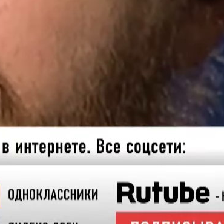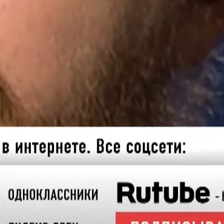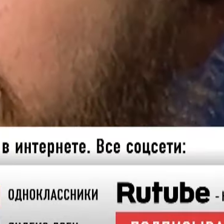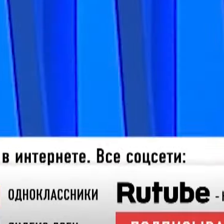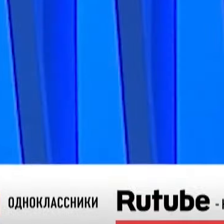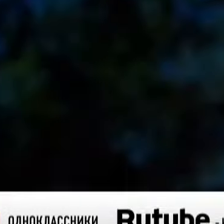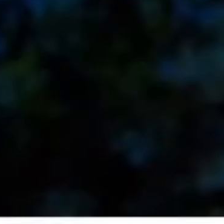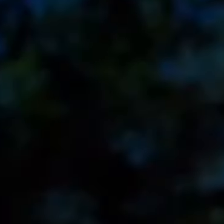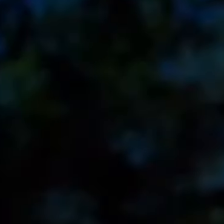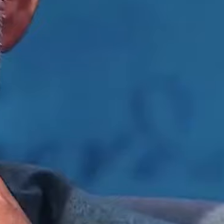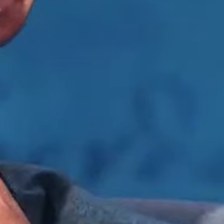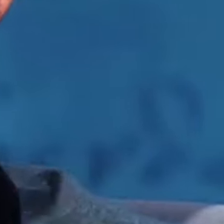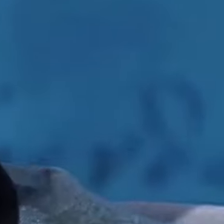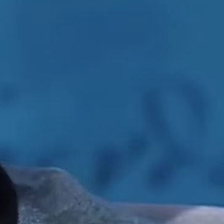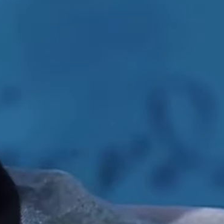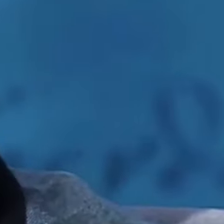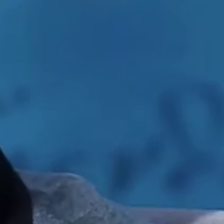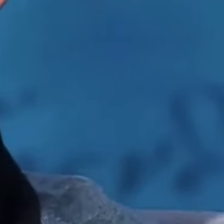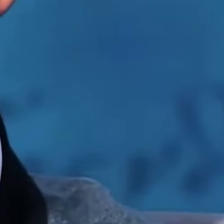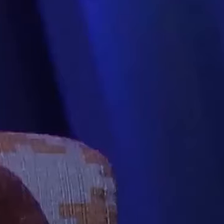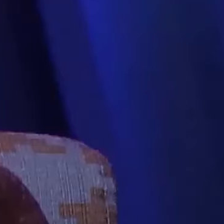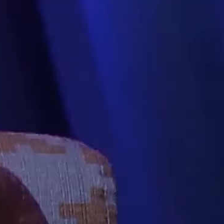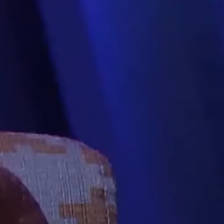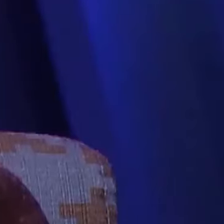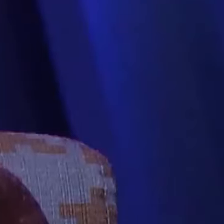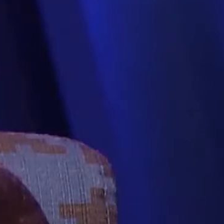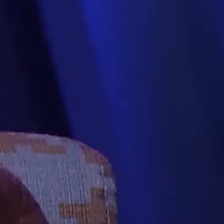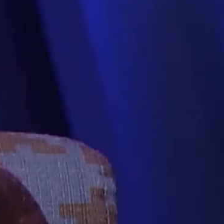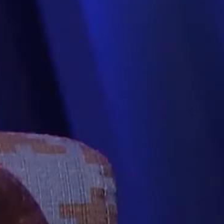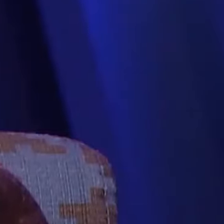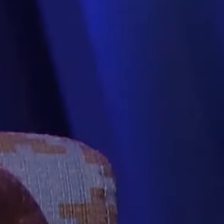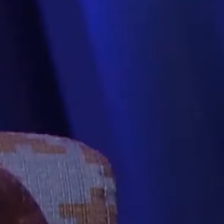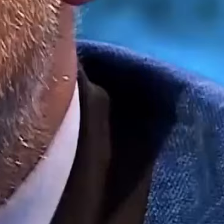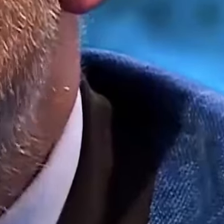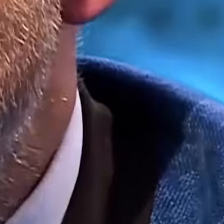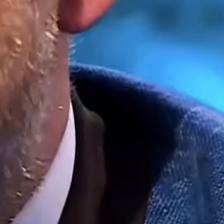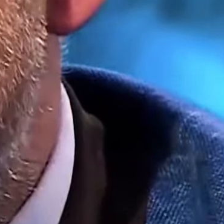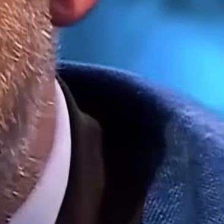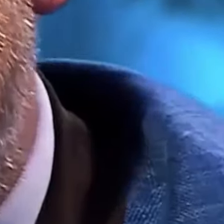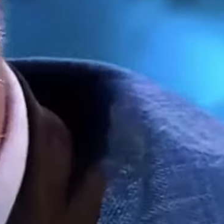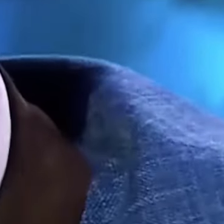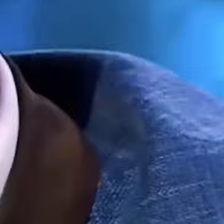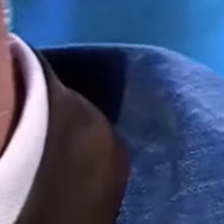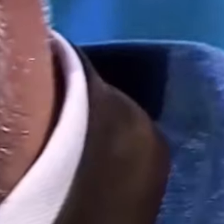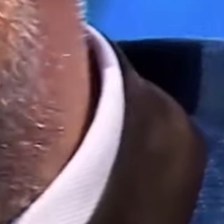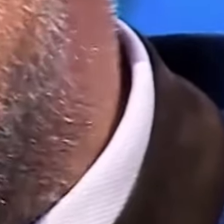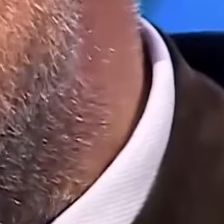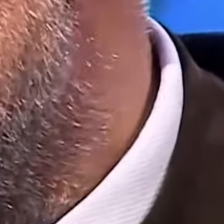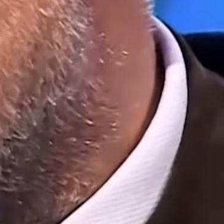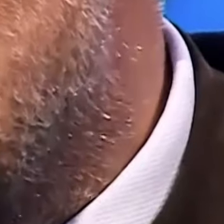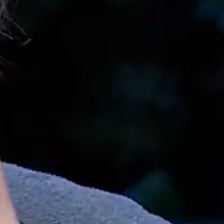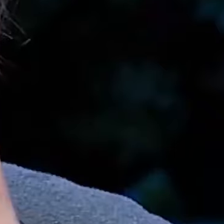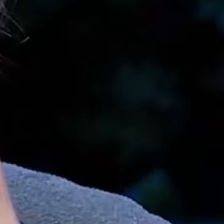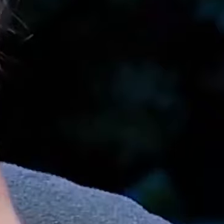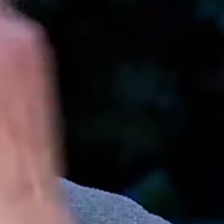важен. Владимир Легойда. О самом личном. Я не верю ни одному своему слову. Видеть людей – это что? Это